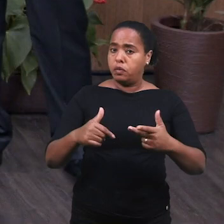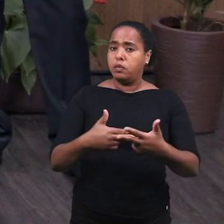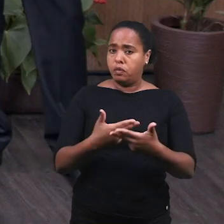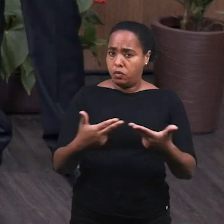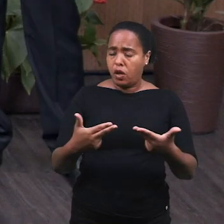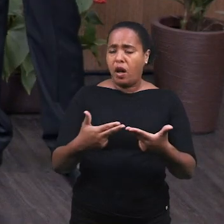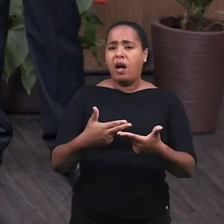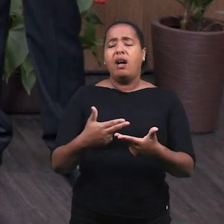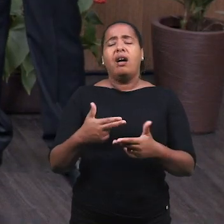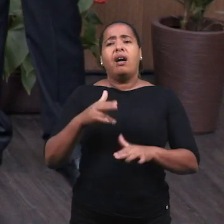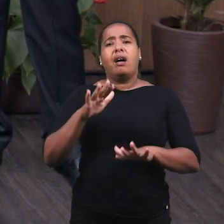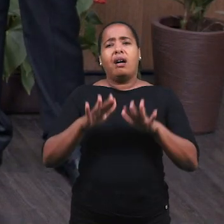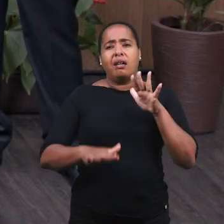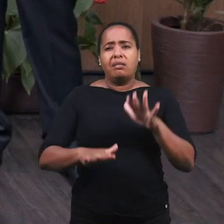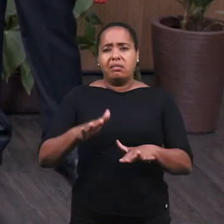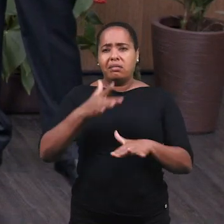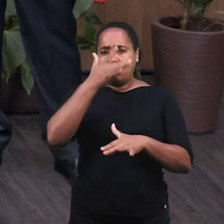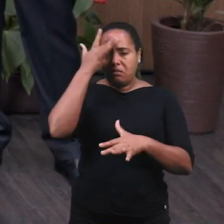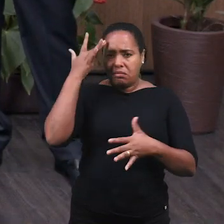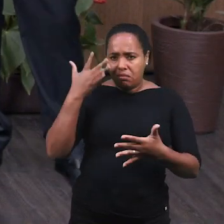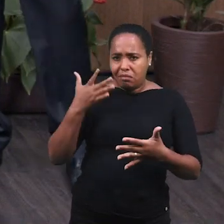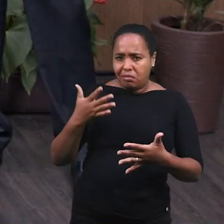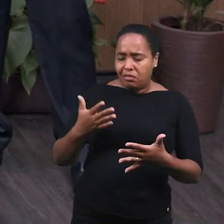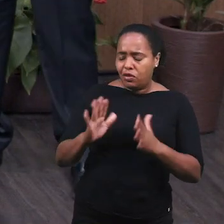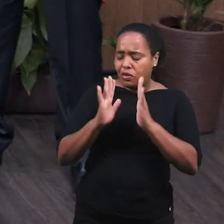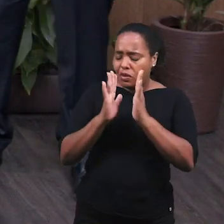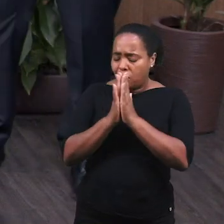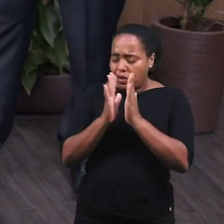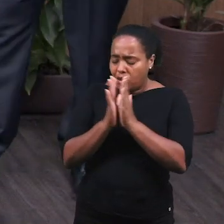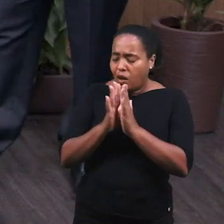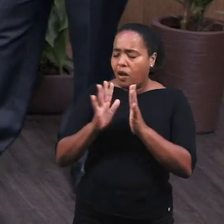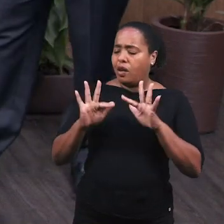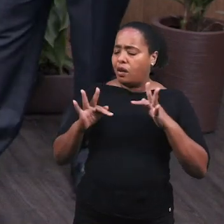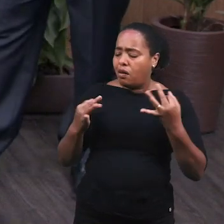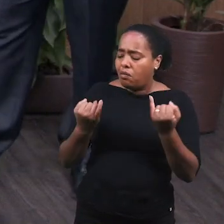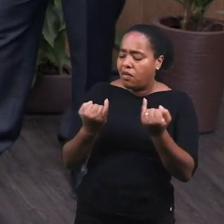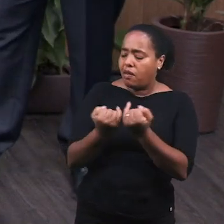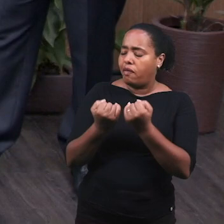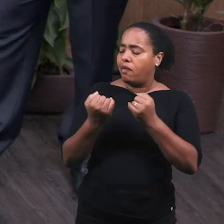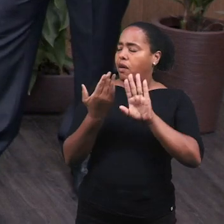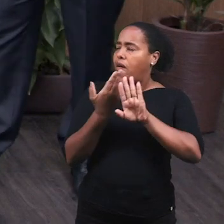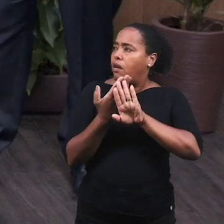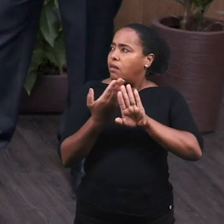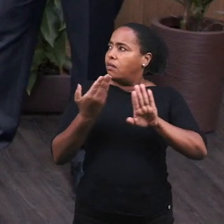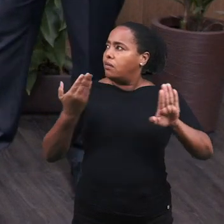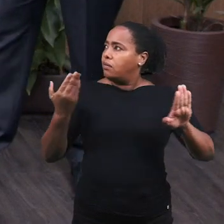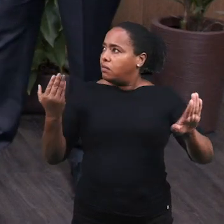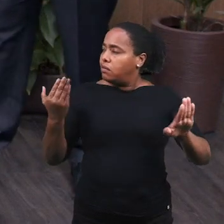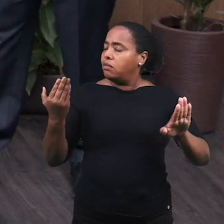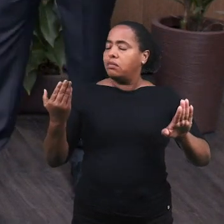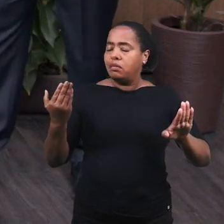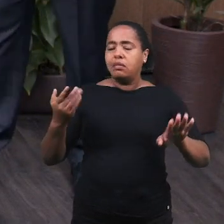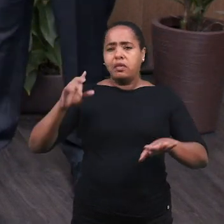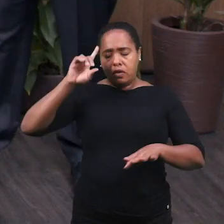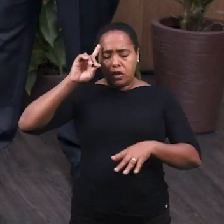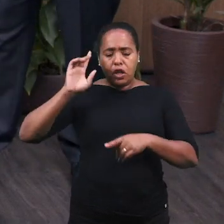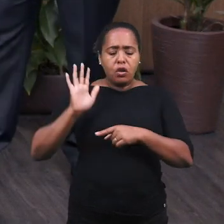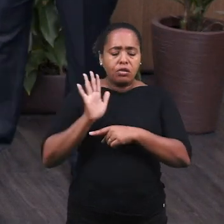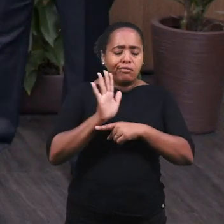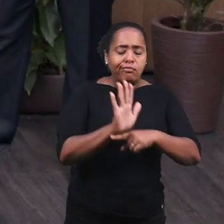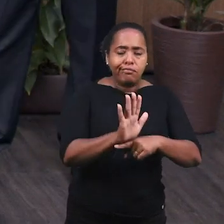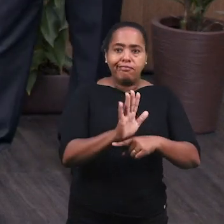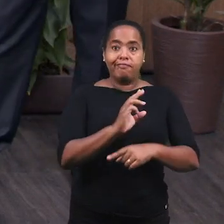многих частях его жизни. Некоторые верят в Иисуса, они молятся за кого-то, кто не